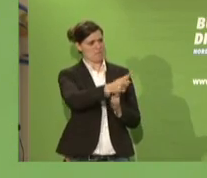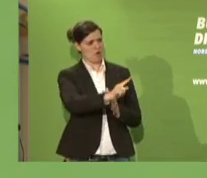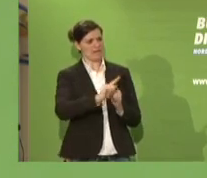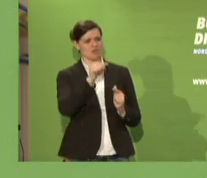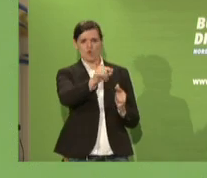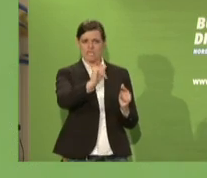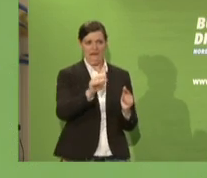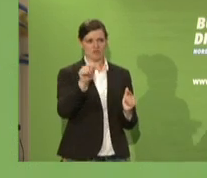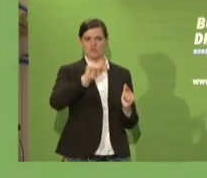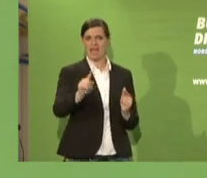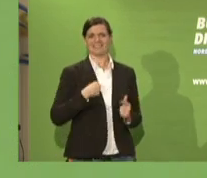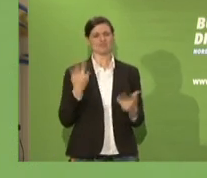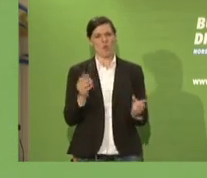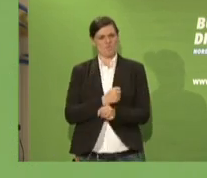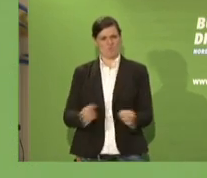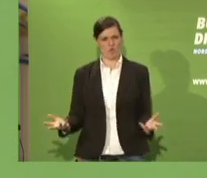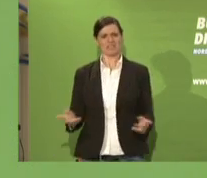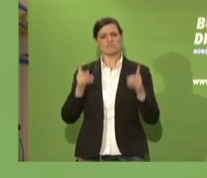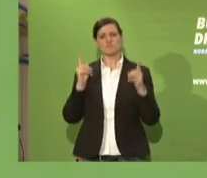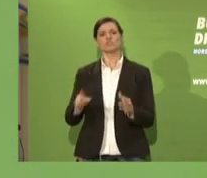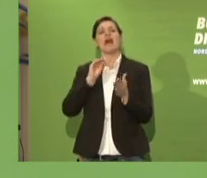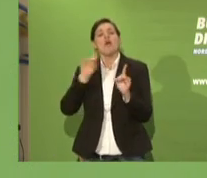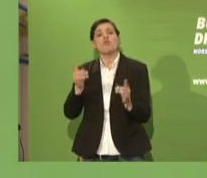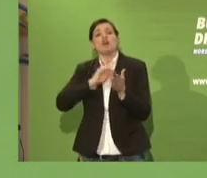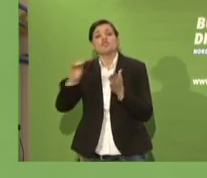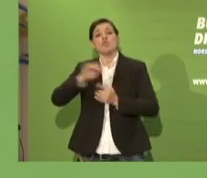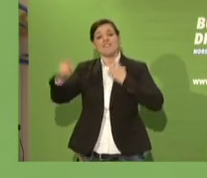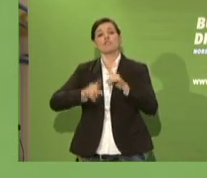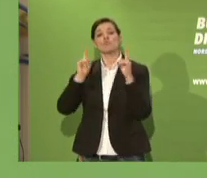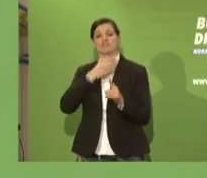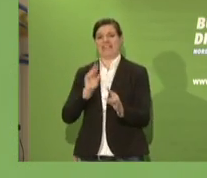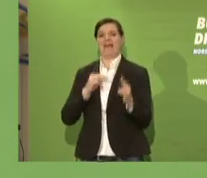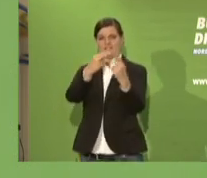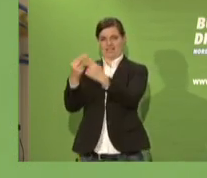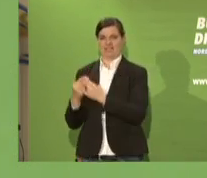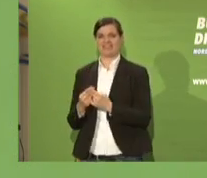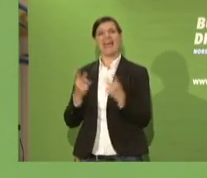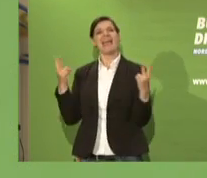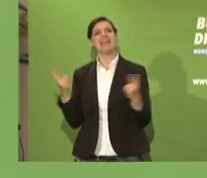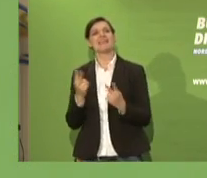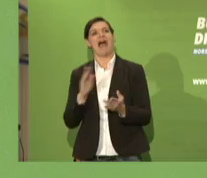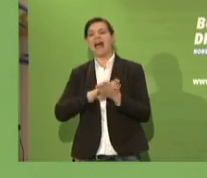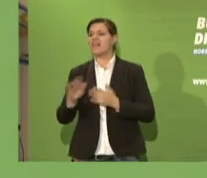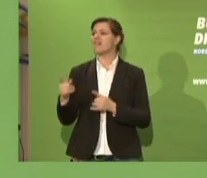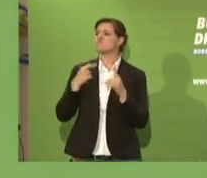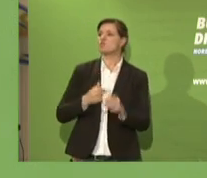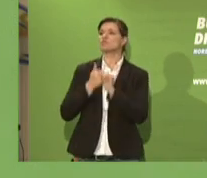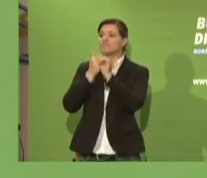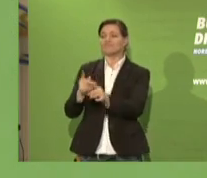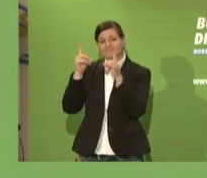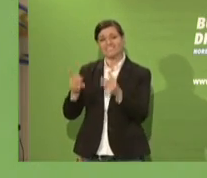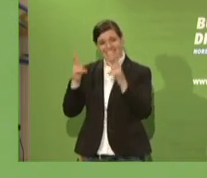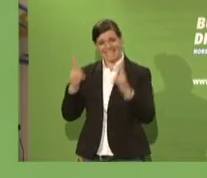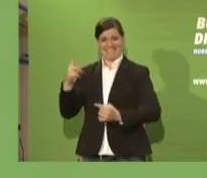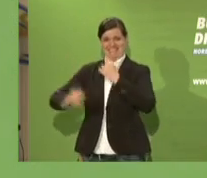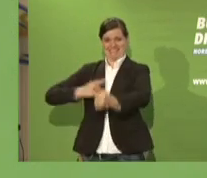Und wir stehen für eine bedarfsgerechte Schulentwicklung, auch vor Ort, ohne ideologische Scheuklappen. Und ein Herzensthema